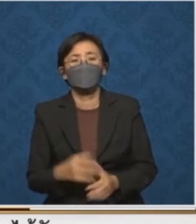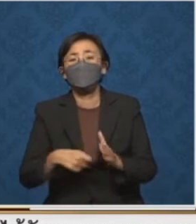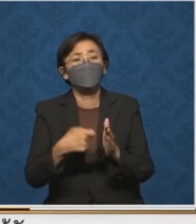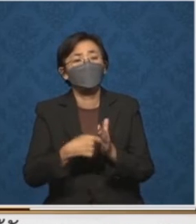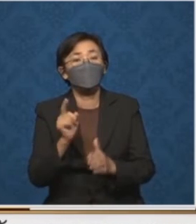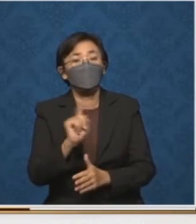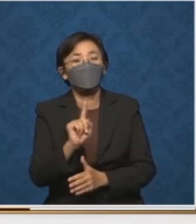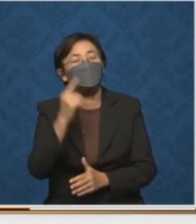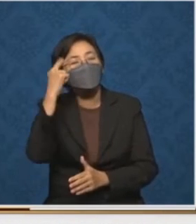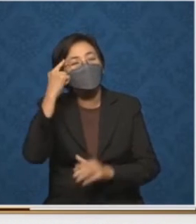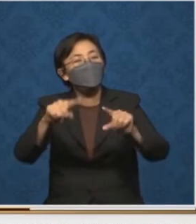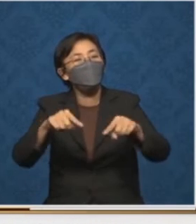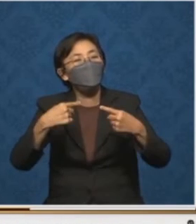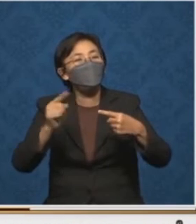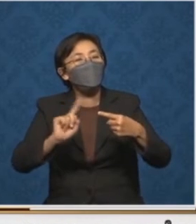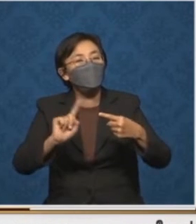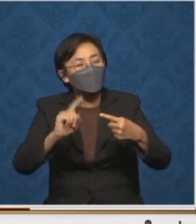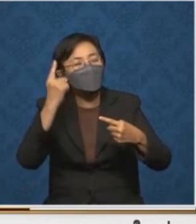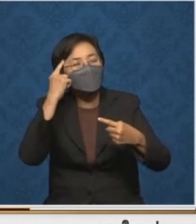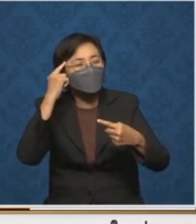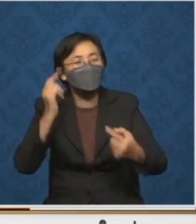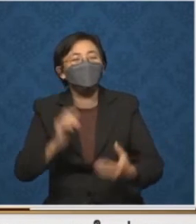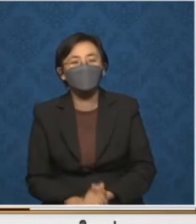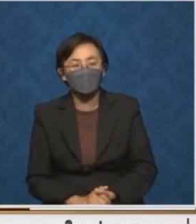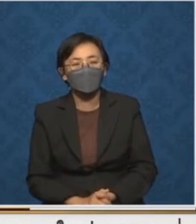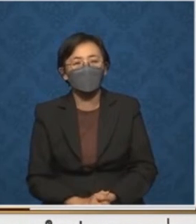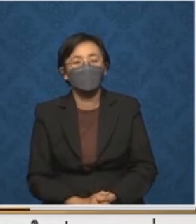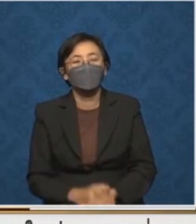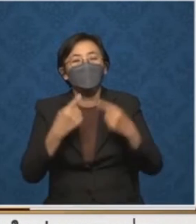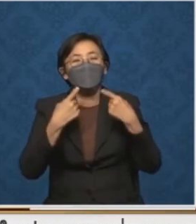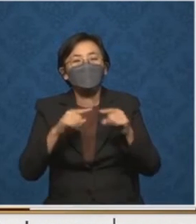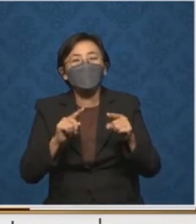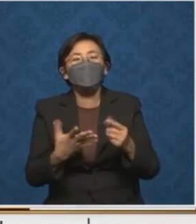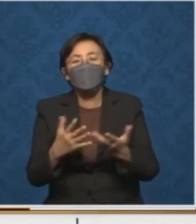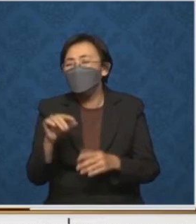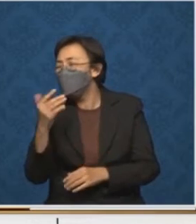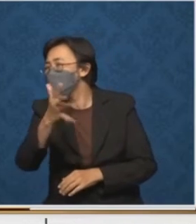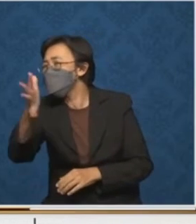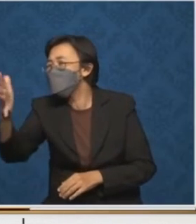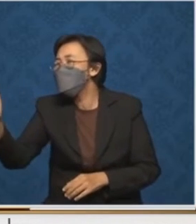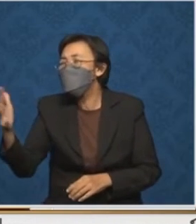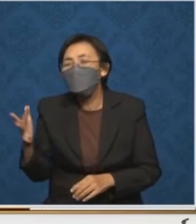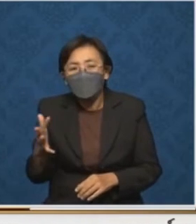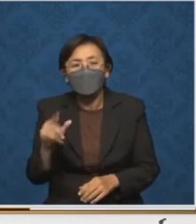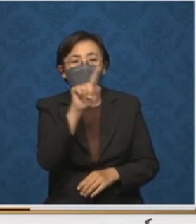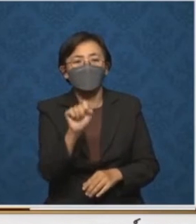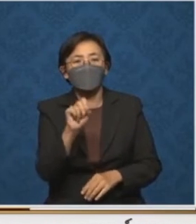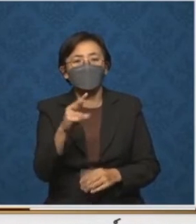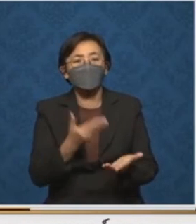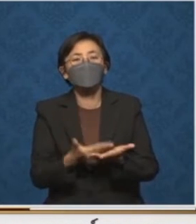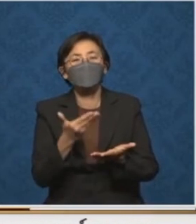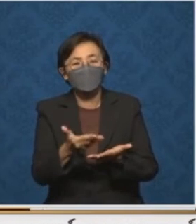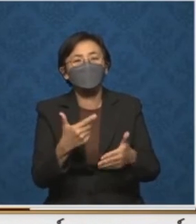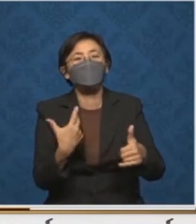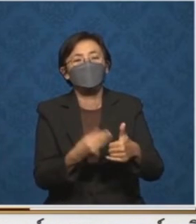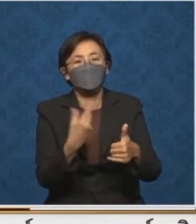ดสลายผ่านต่ไปครับไ้นี่มีโลโก้ มีสัญญาค์ของสำนักนายกน้ตรีครับ17